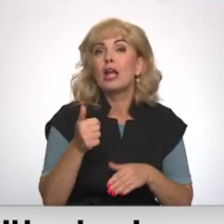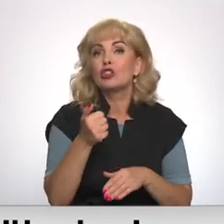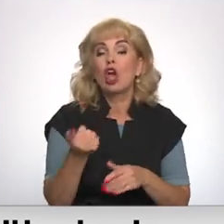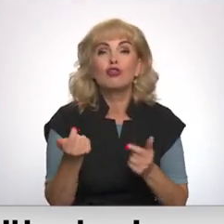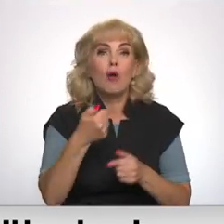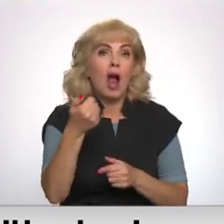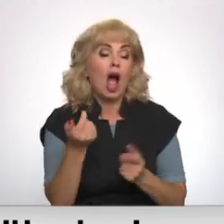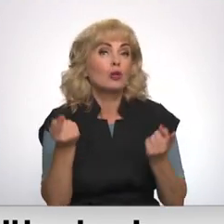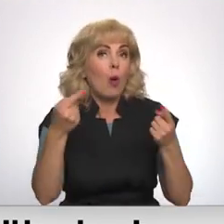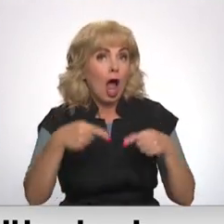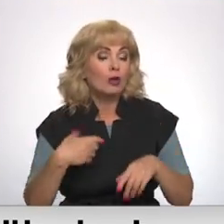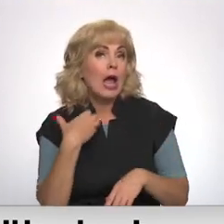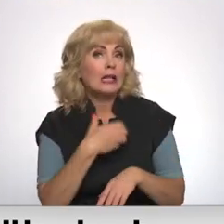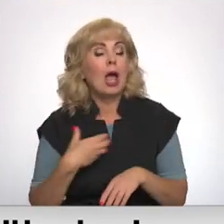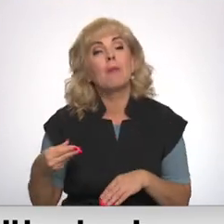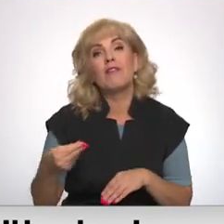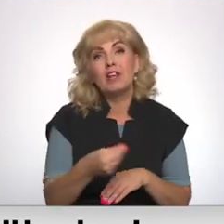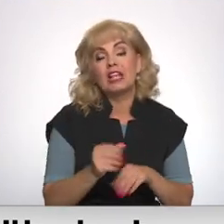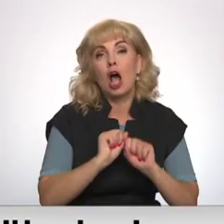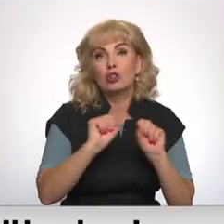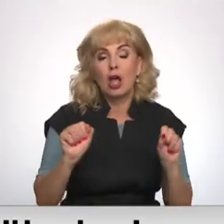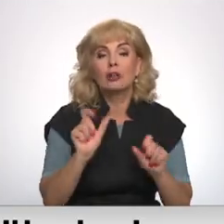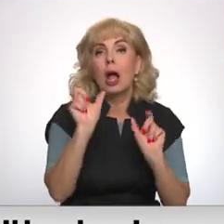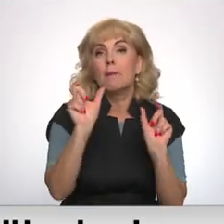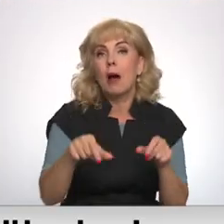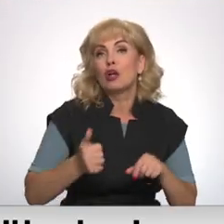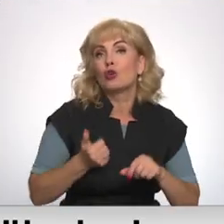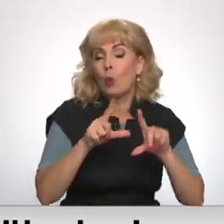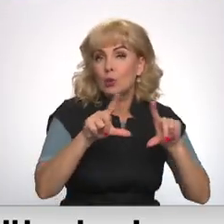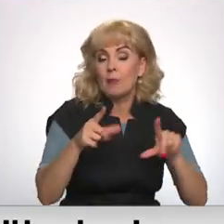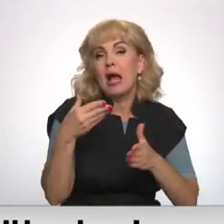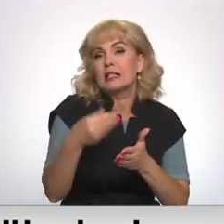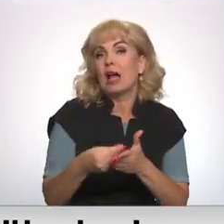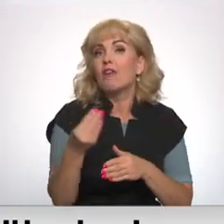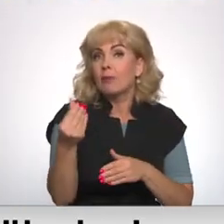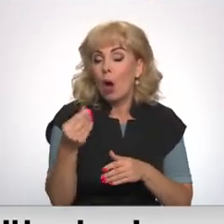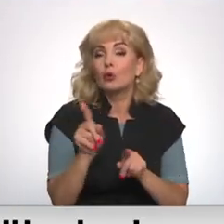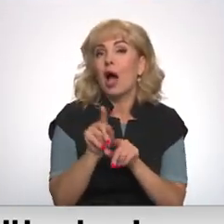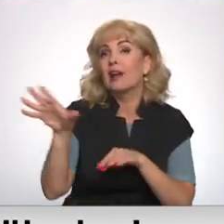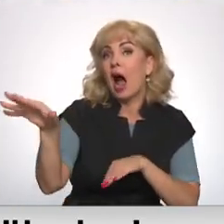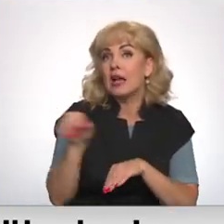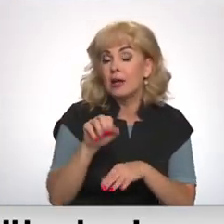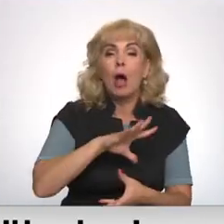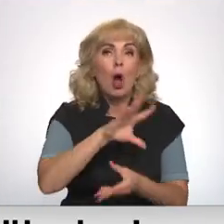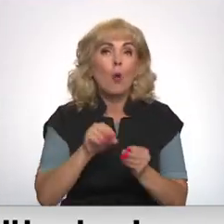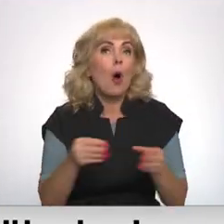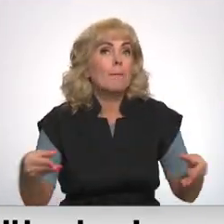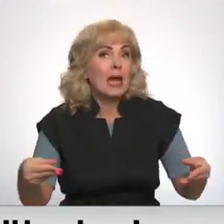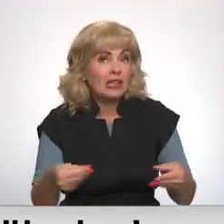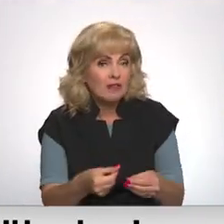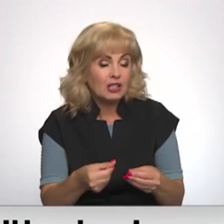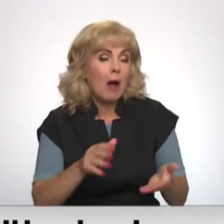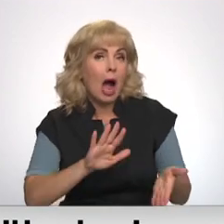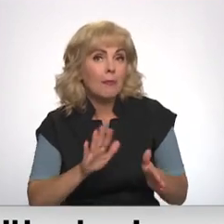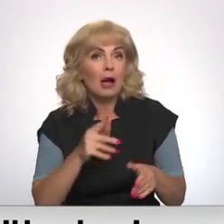laikā. Nepieciešamo finansējumu nodrošinās paši uzņēmumi no saviem līdzekļiem un aizņēmumiem. Kopējās investīcijas sasniegs